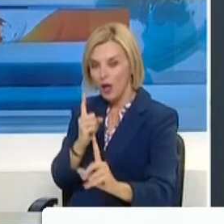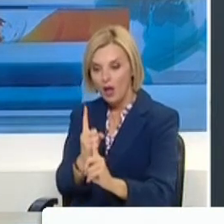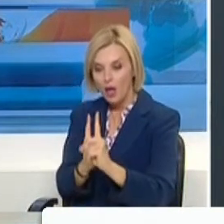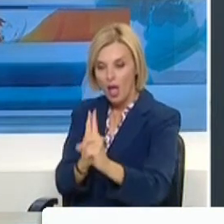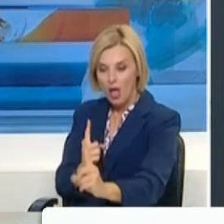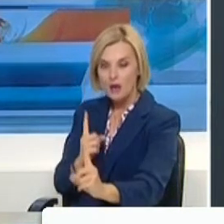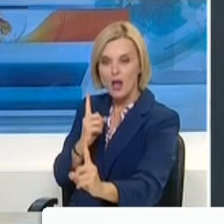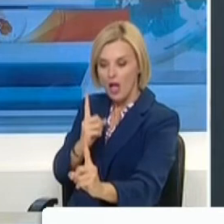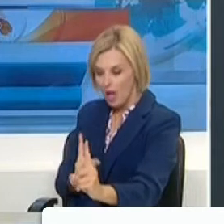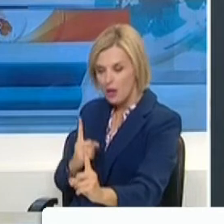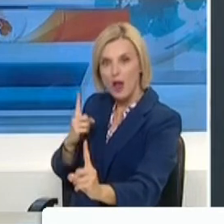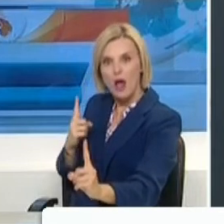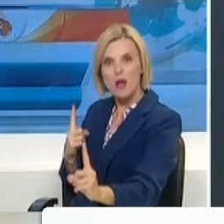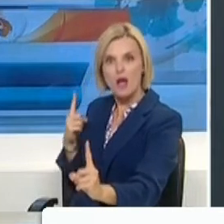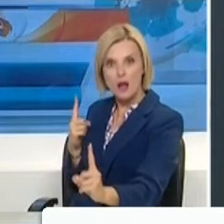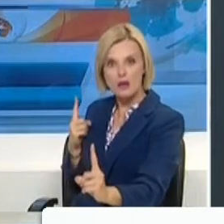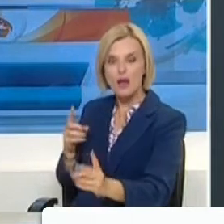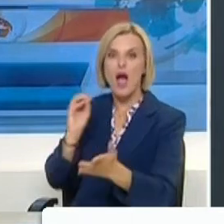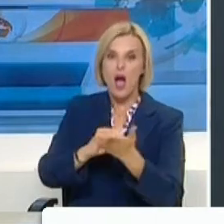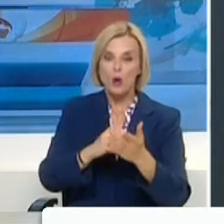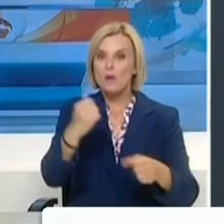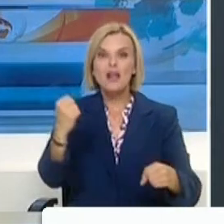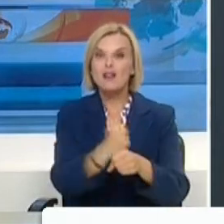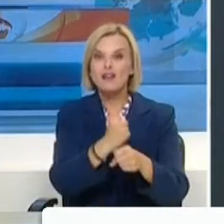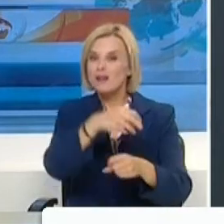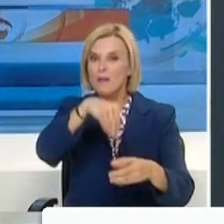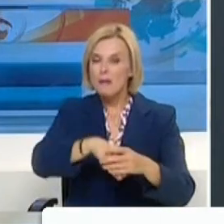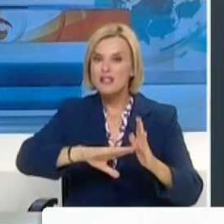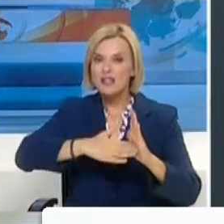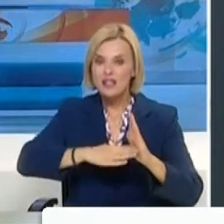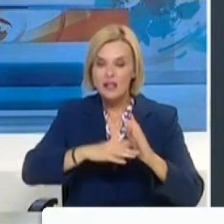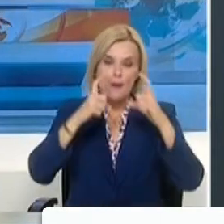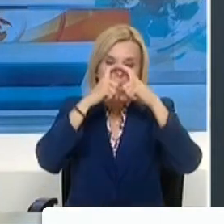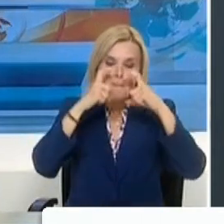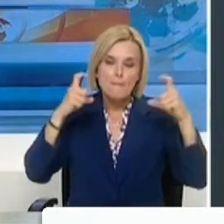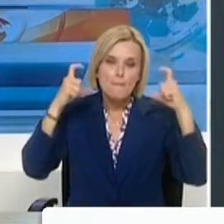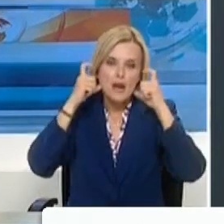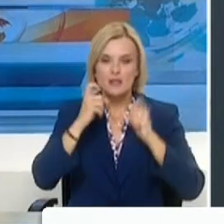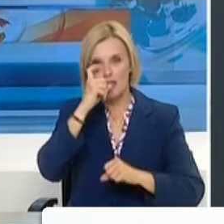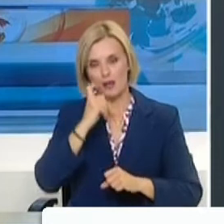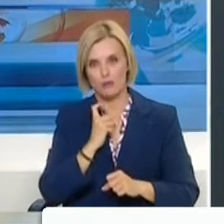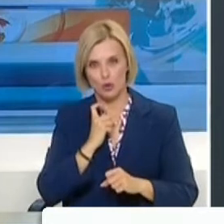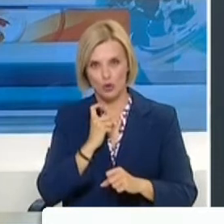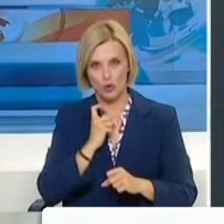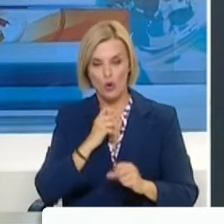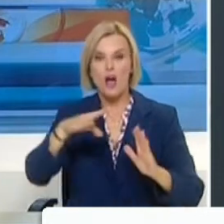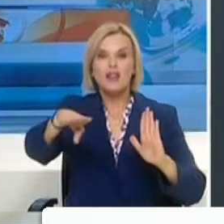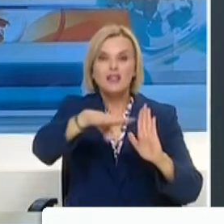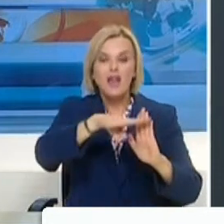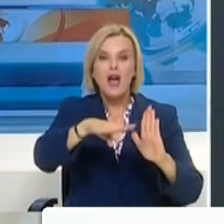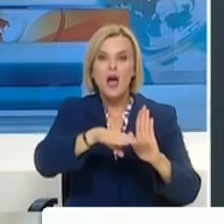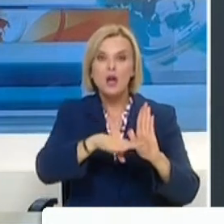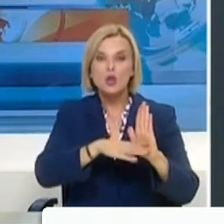χρήση μάσκας από τους εργαζομένους. Στα σημεία αυτά απαγορεύεται το delivery. Σχετικά με την τήρηση των κανόνων υγιεινής,